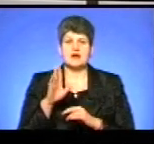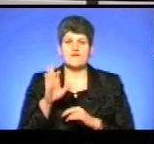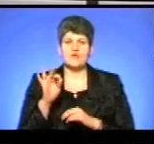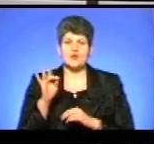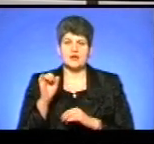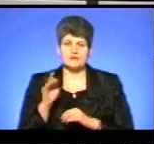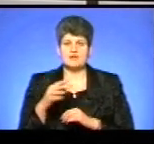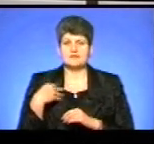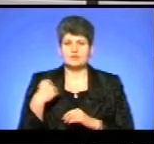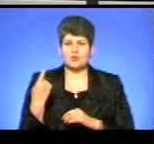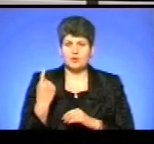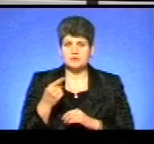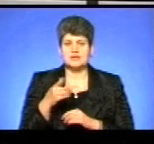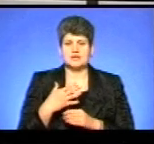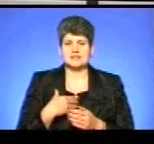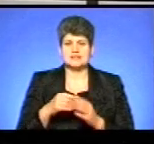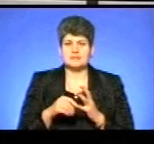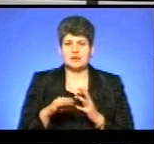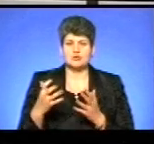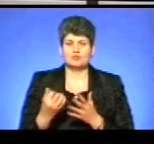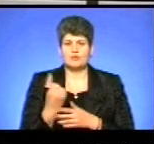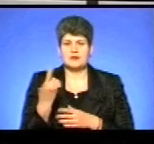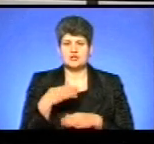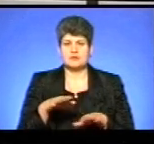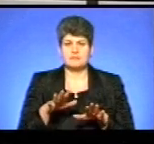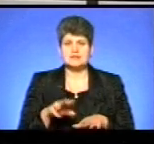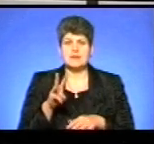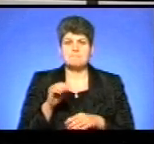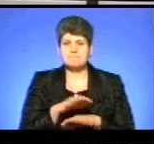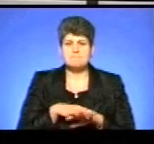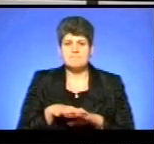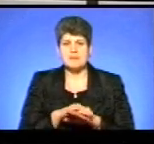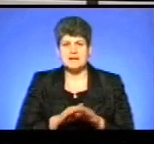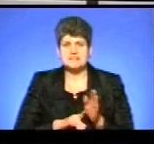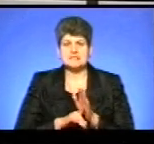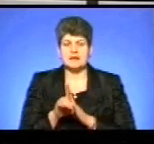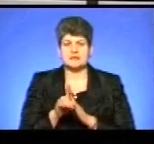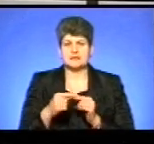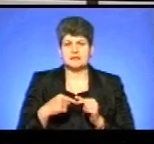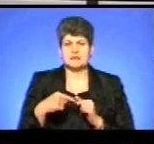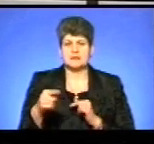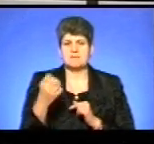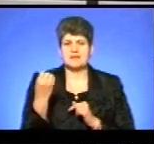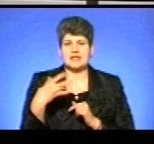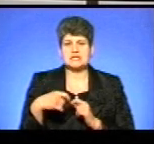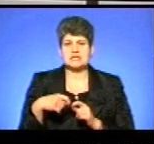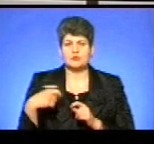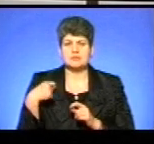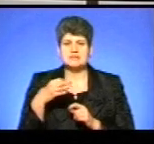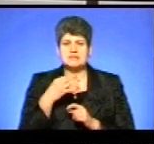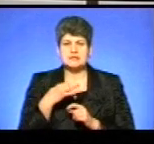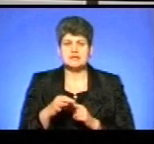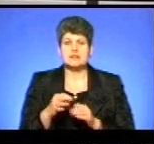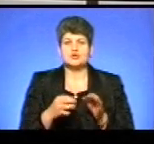земляк Руслан Бригадир здобув перше місце у гонці «Мас-старт» на дистанції 15 кілометрів, повідомила суддя чемпіонату